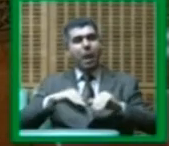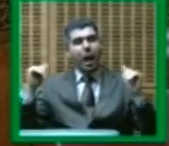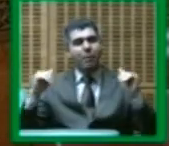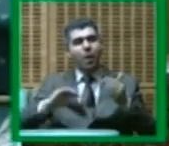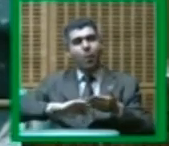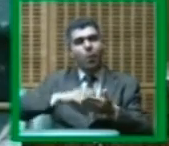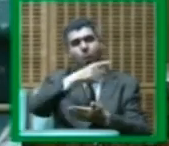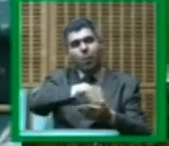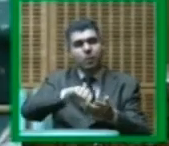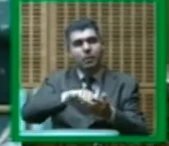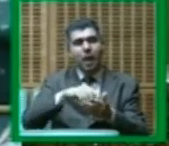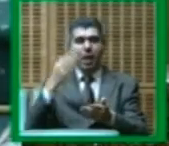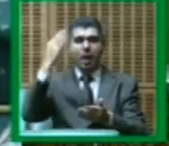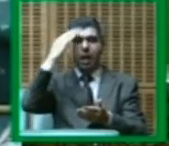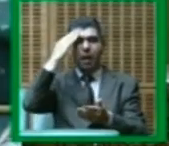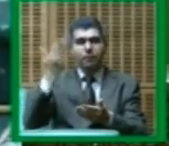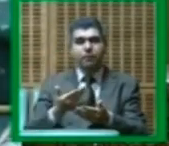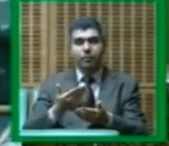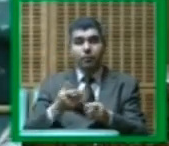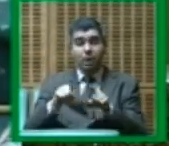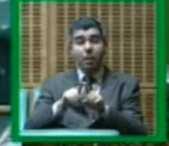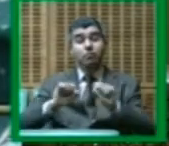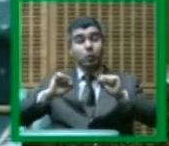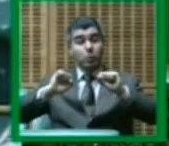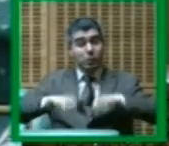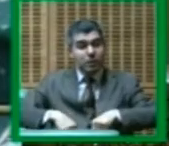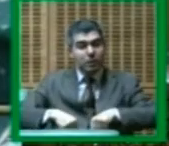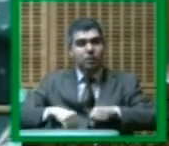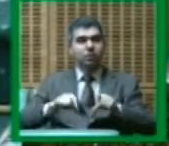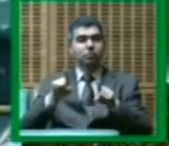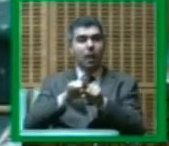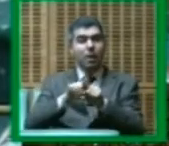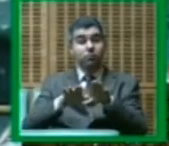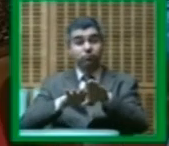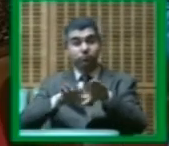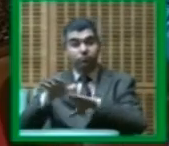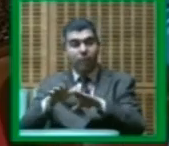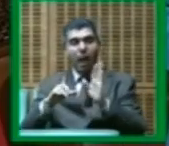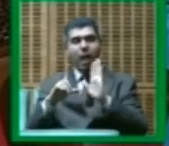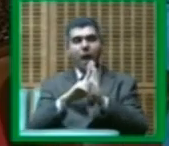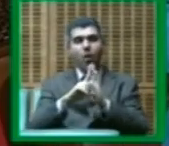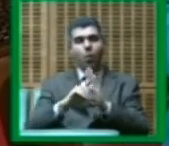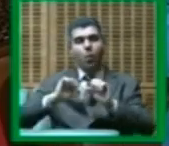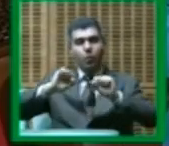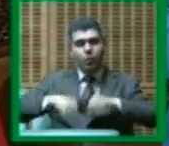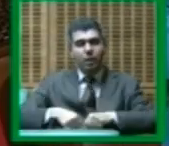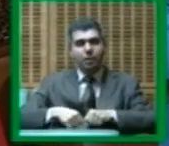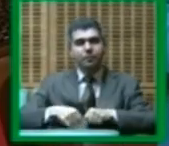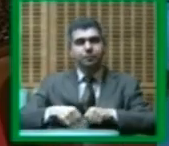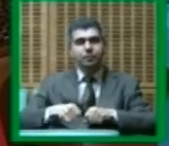ونتمنى، ذلك أن التفعيل العملي لهذا القانون بدأ تقريبا